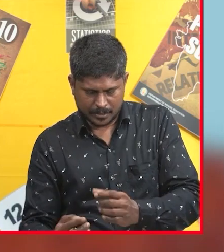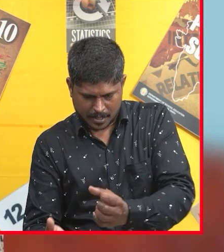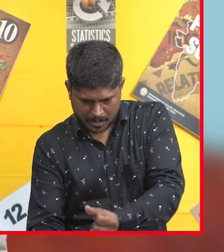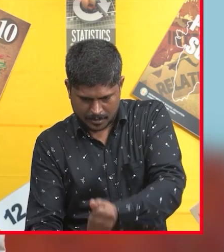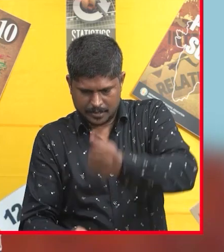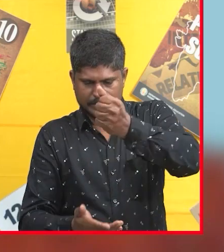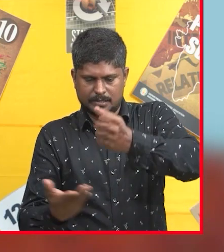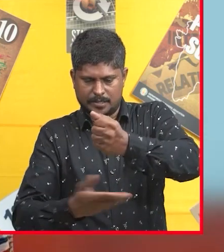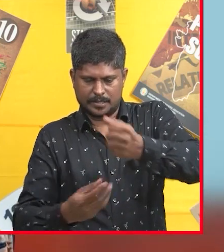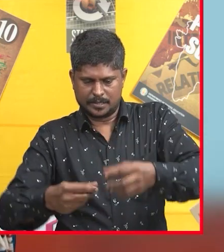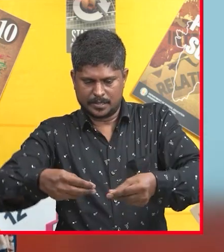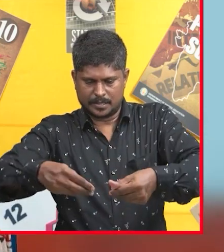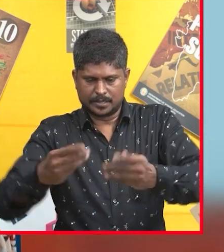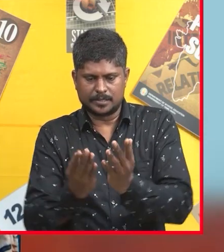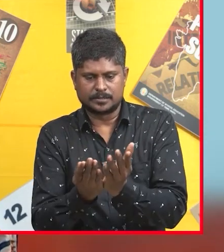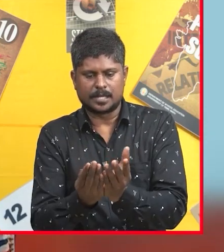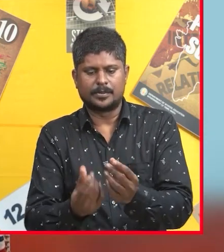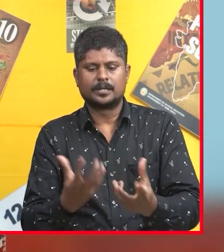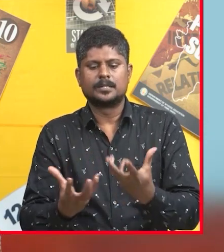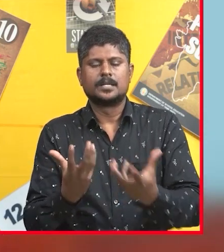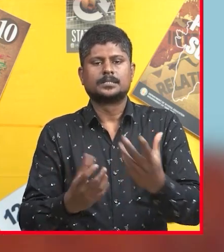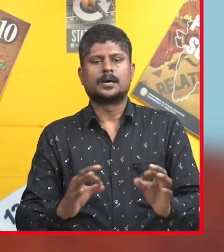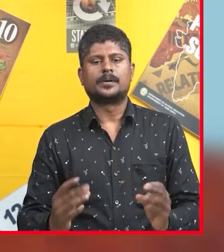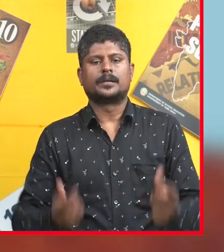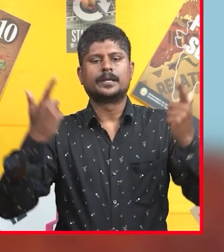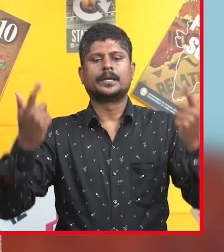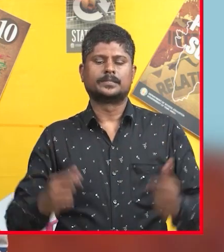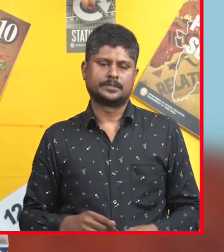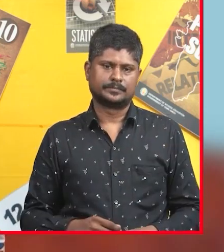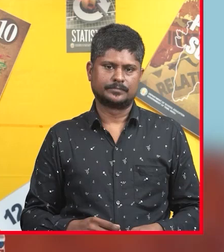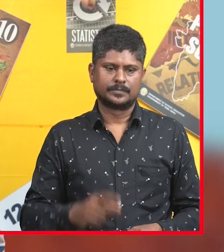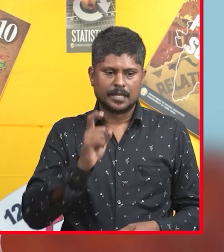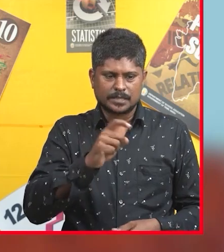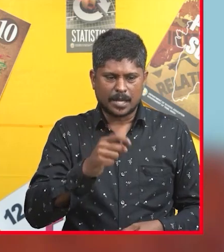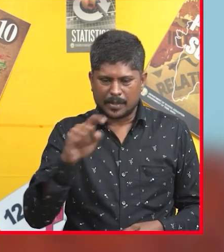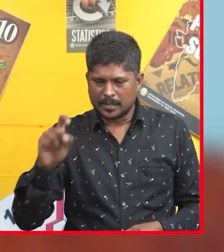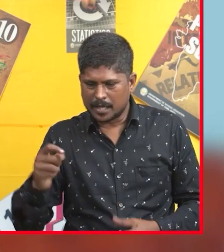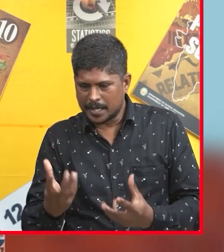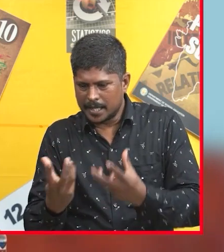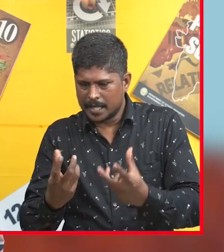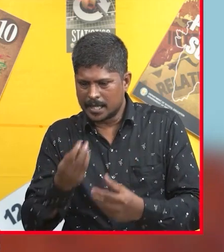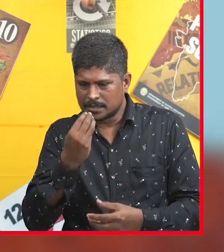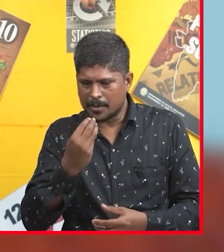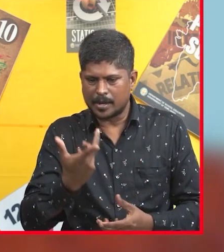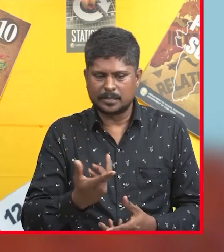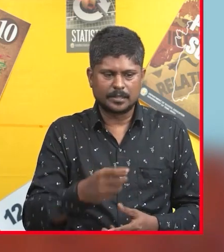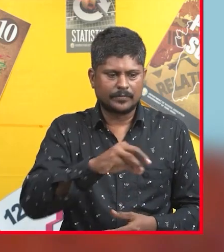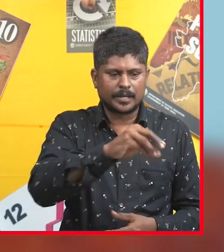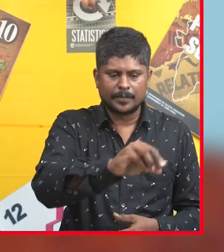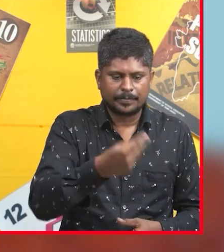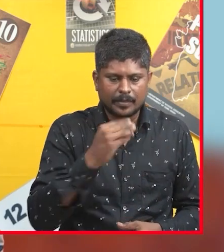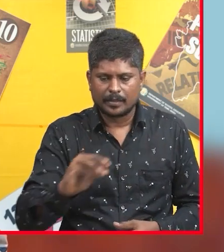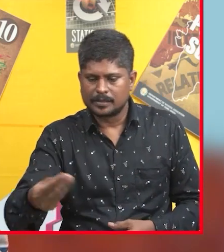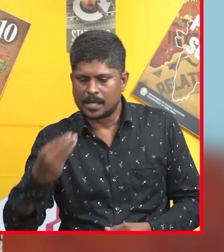தலைவி சமைக்கிறா. அப்ப அந்த சாப்பாடு தயாராகிருச்சு. அப்ப சாப்பாடுக்கு கறி வேணும் இல்லையா, சாப்பாடு மட்டும் இருந்தா போதுமா, அதுக்கு கொஞ்சம்